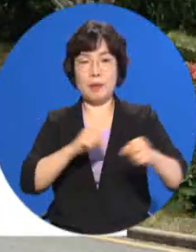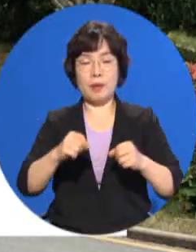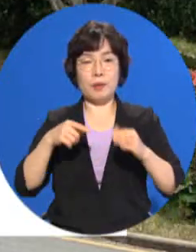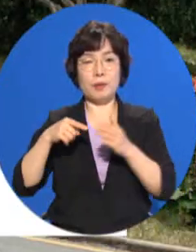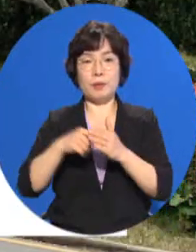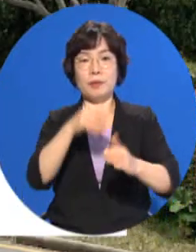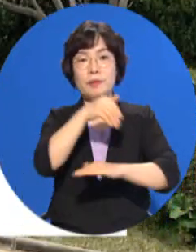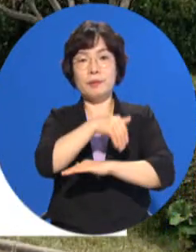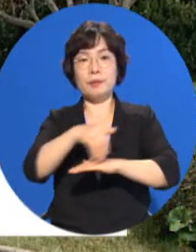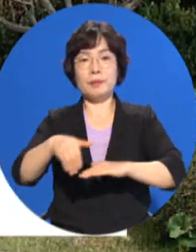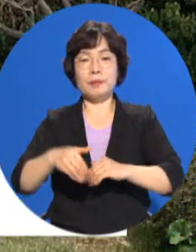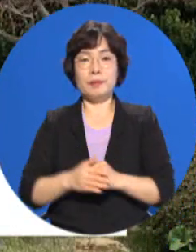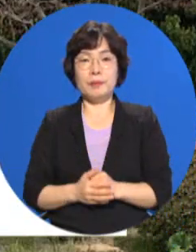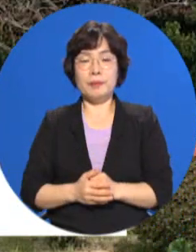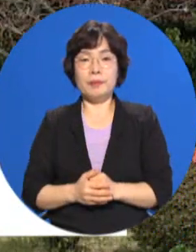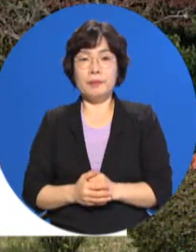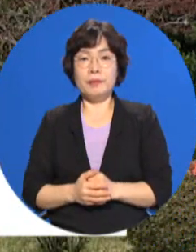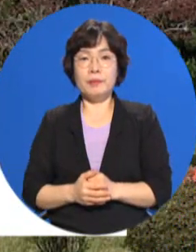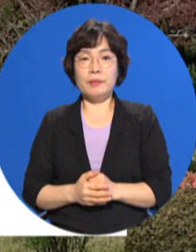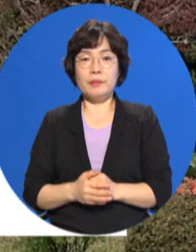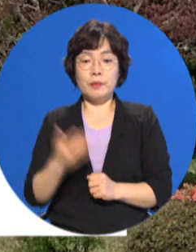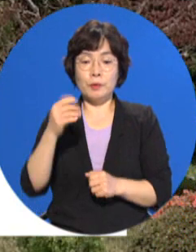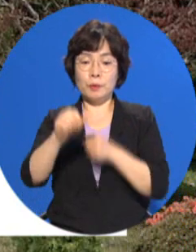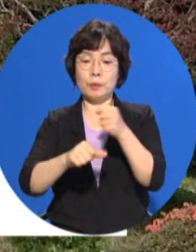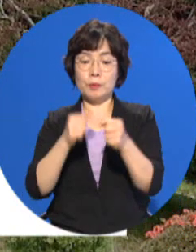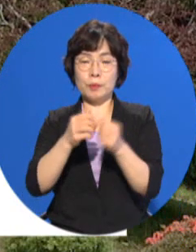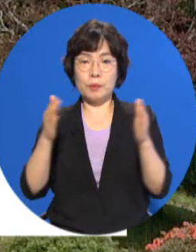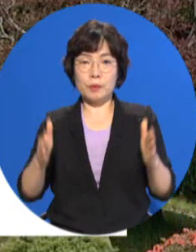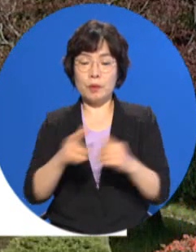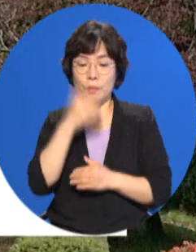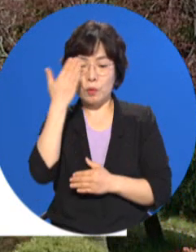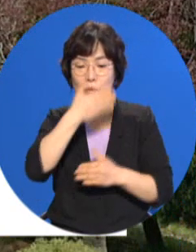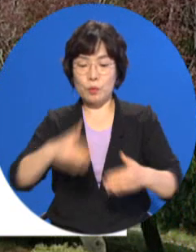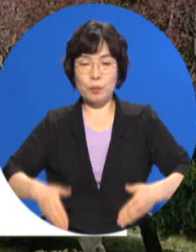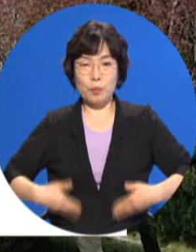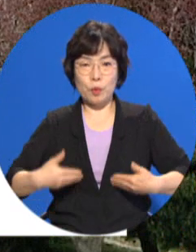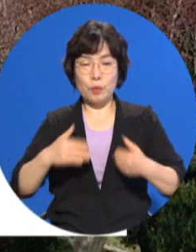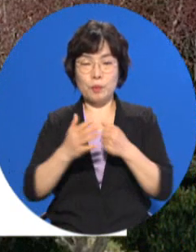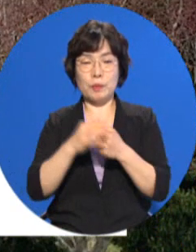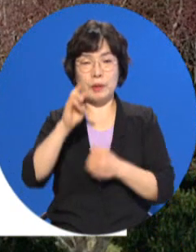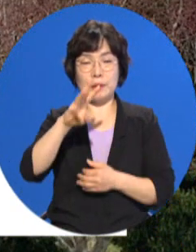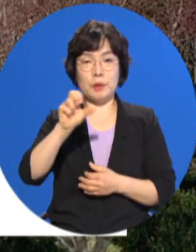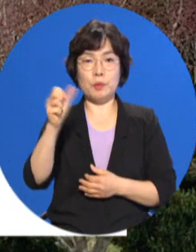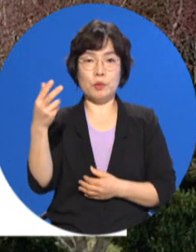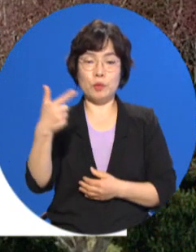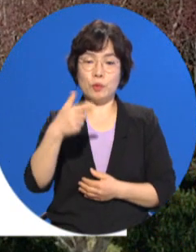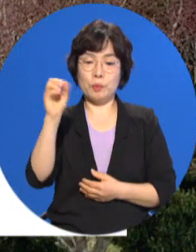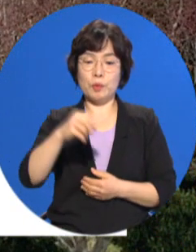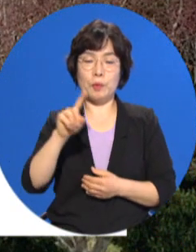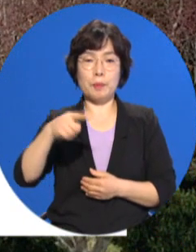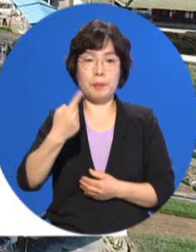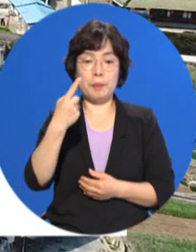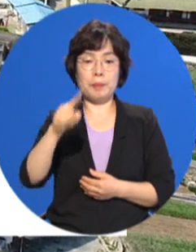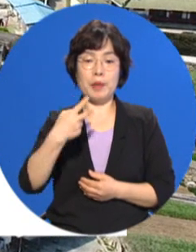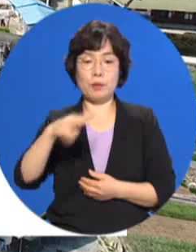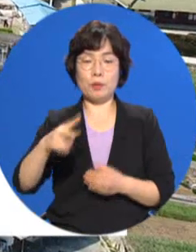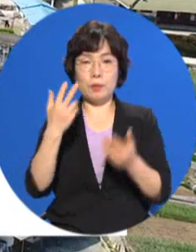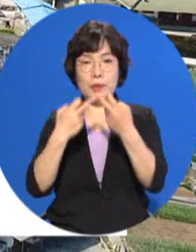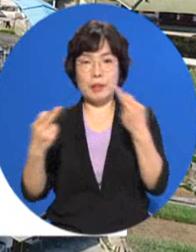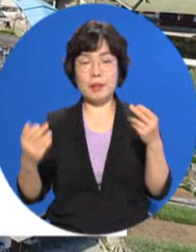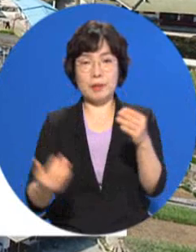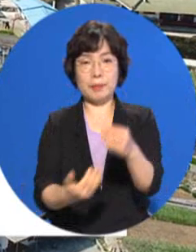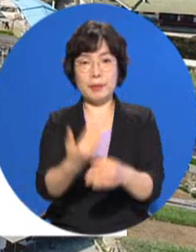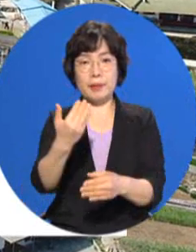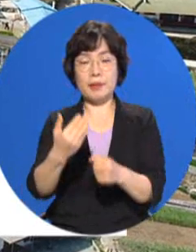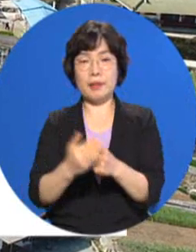추진할 예정입니다. 소방당국은 최근 5년 동안 여수 봄철 화재의 36%인 102건이 임야에서 발생한